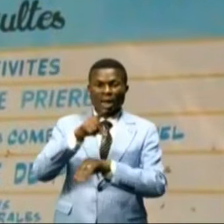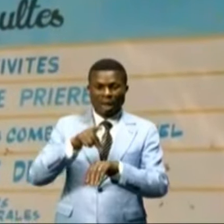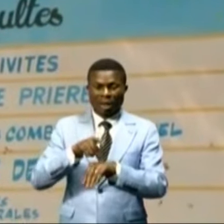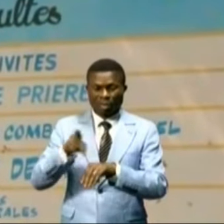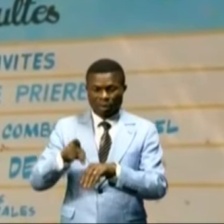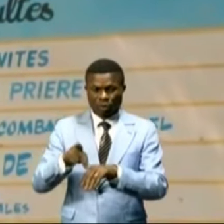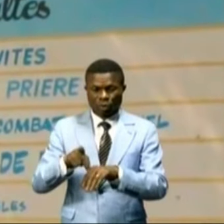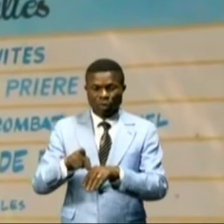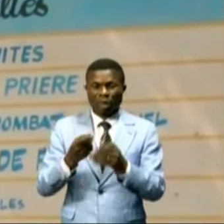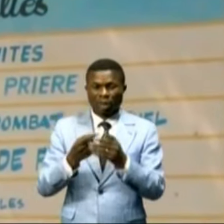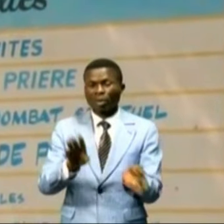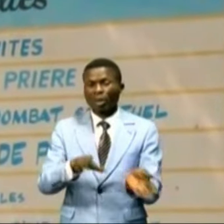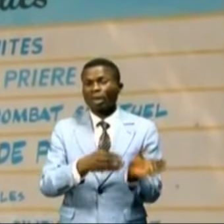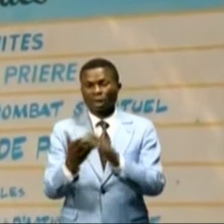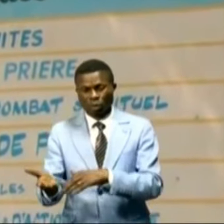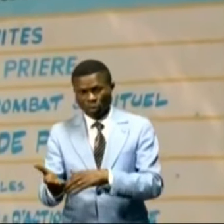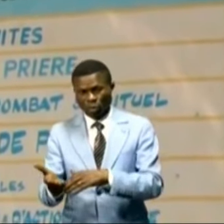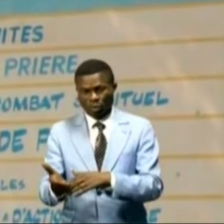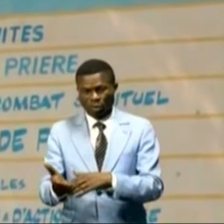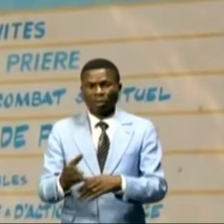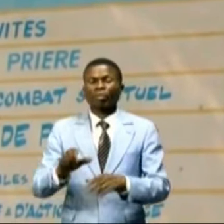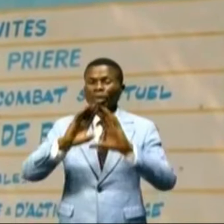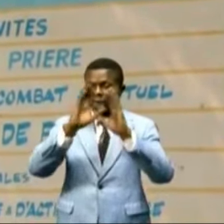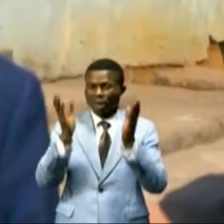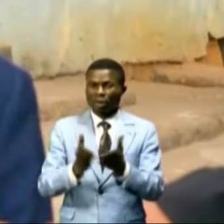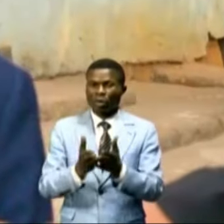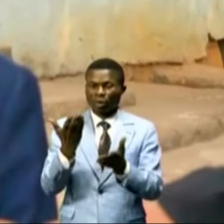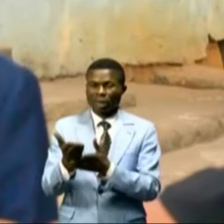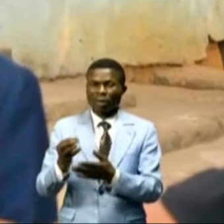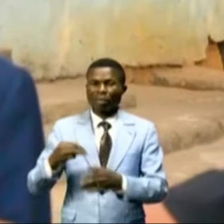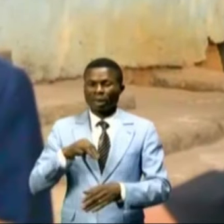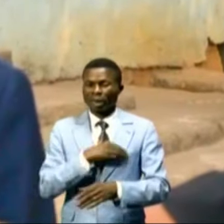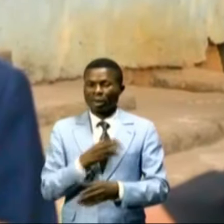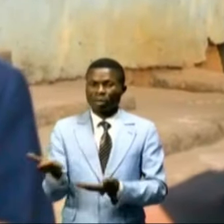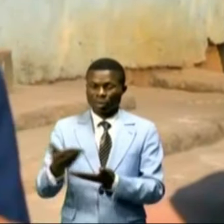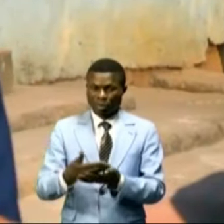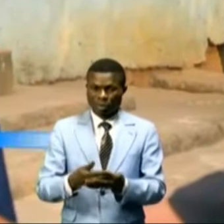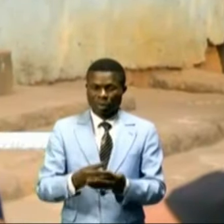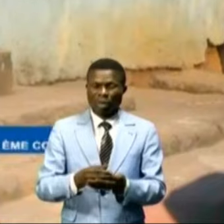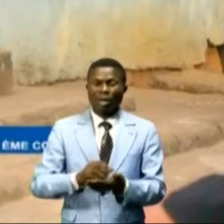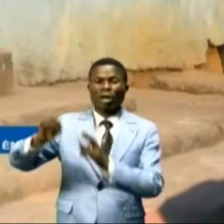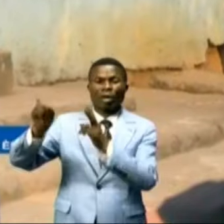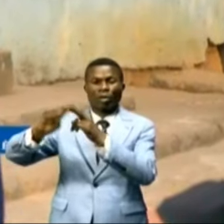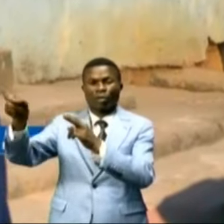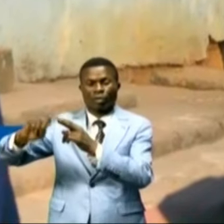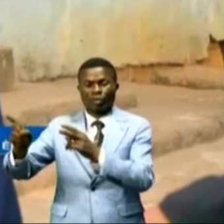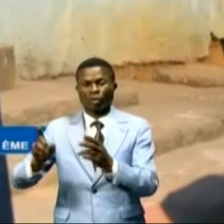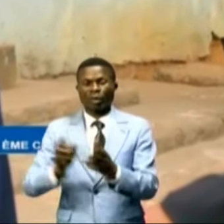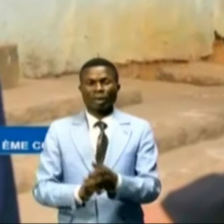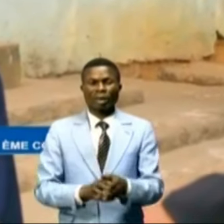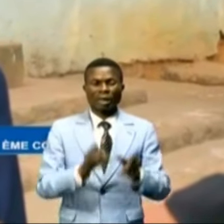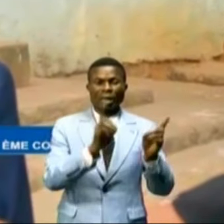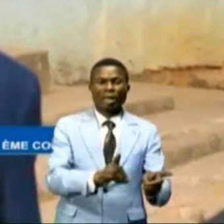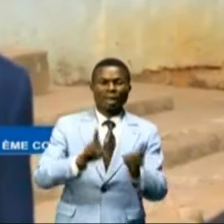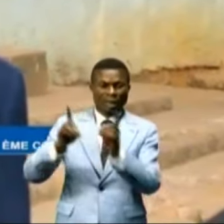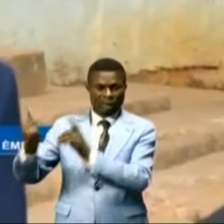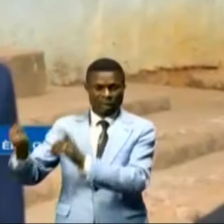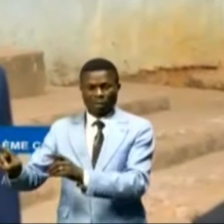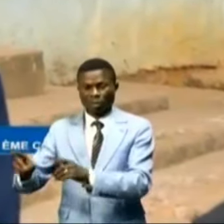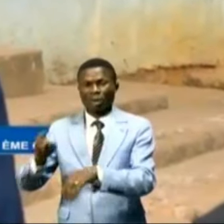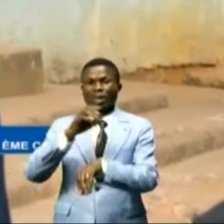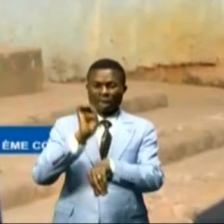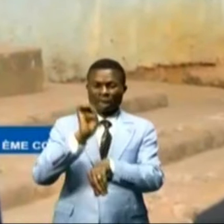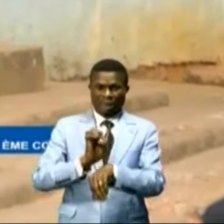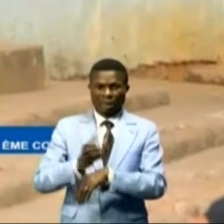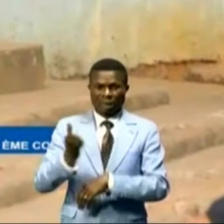donné deux missions. Remettre les membres de paroisse qui étaient éparpillés et délocaliser la paroisse. Pour ça, nous